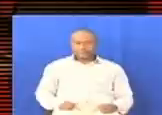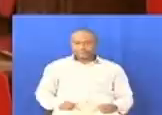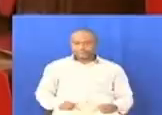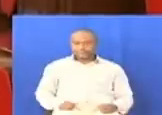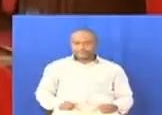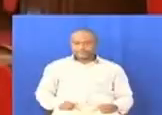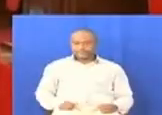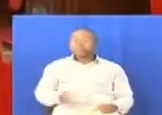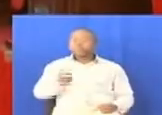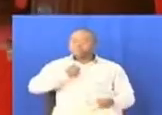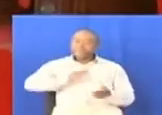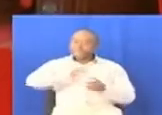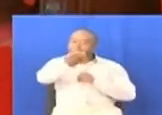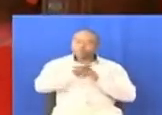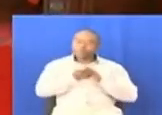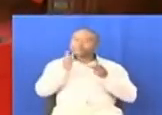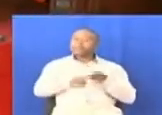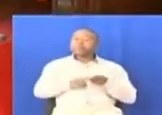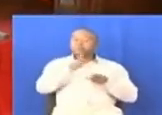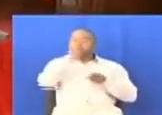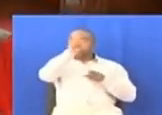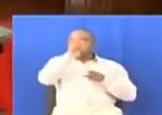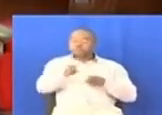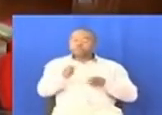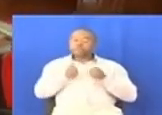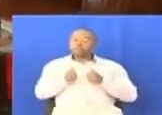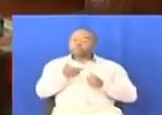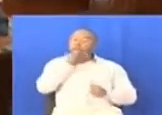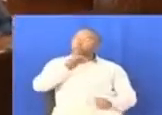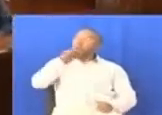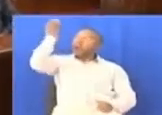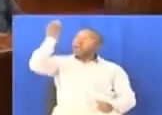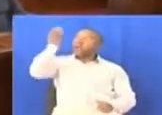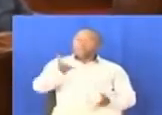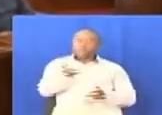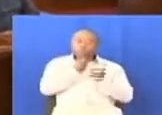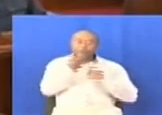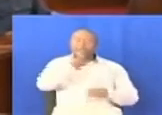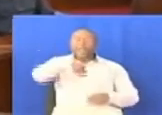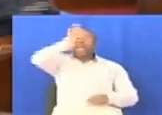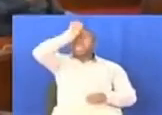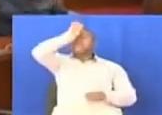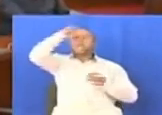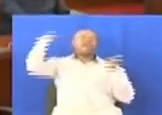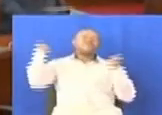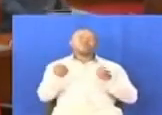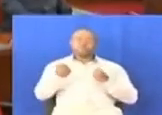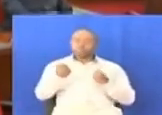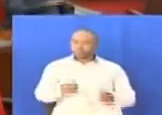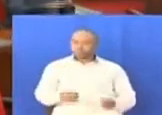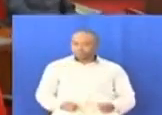Nataka nirudie, amtumainie Bwana hata aibika milele.